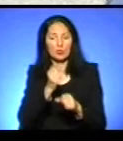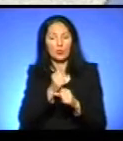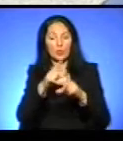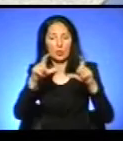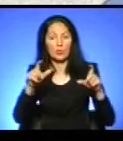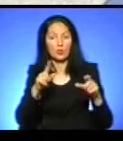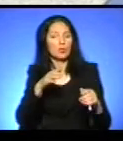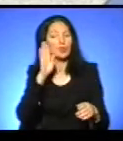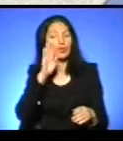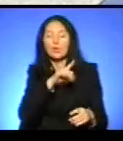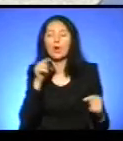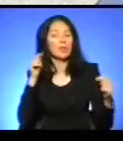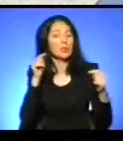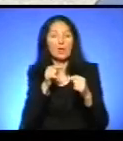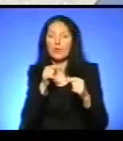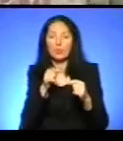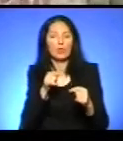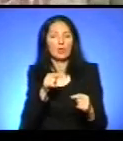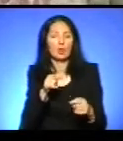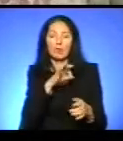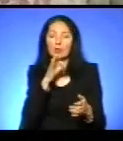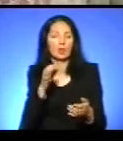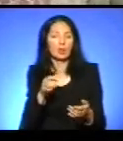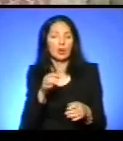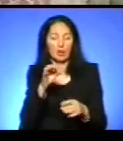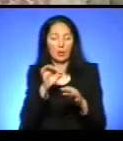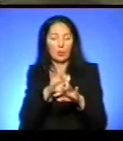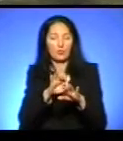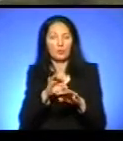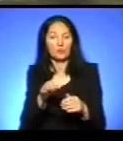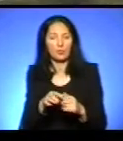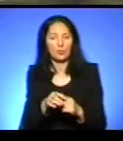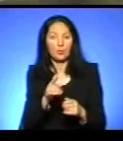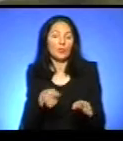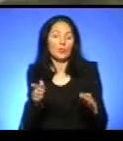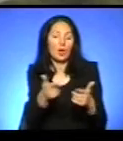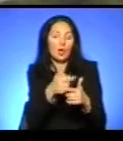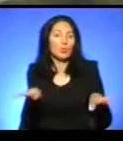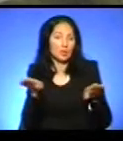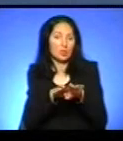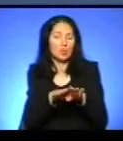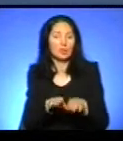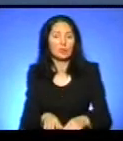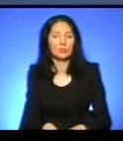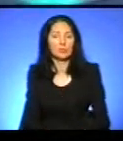вода не відповідає бактеріологічним. Або хіба закрити? Анжела Шова, Оксана Галіяш, новини.